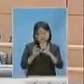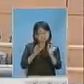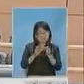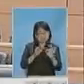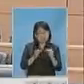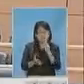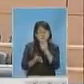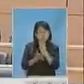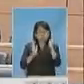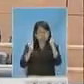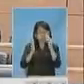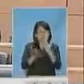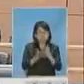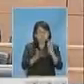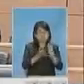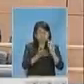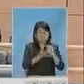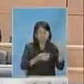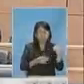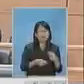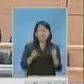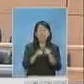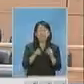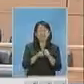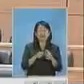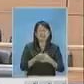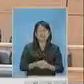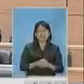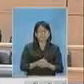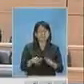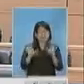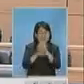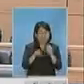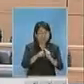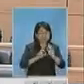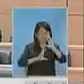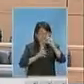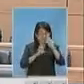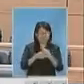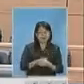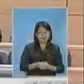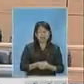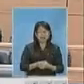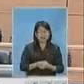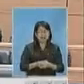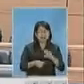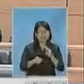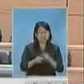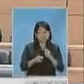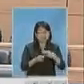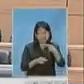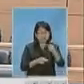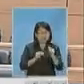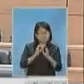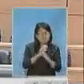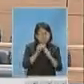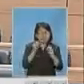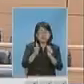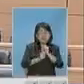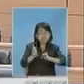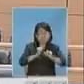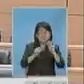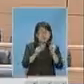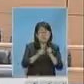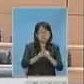โฆษณาบ้างเมื่อสักครู่เป็นการโฆษณาภาพยนตร์เรื่องหอแต๋วแตกครับท่านประธานครับท่านประธานครับผมขออนุญาตไปต่อ